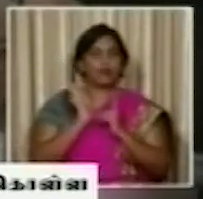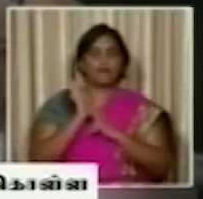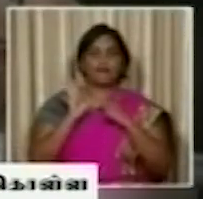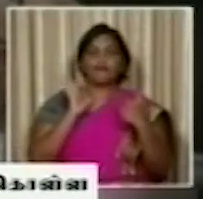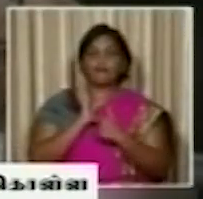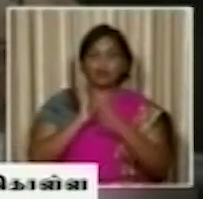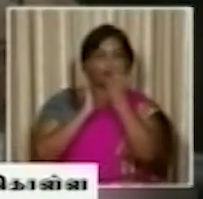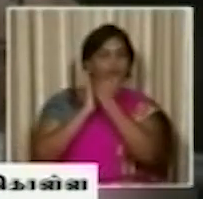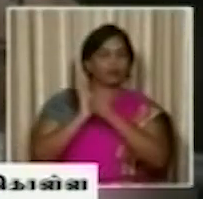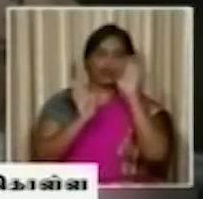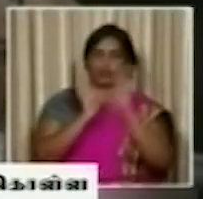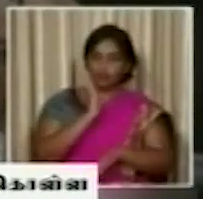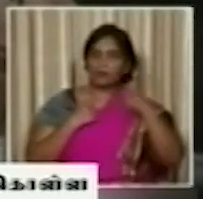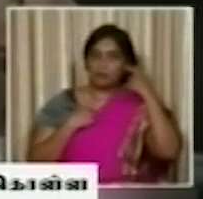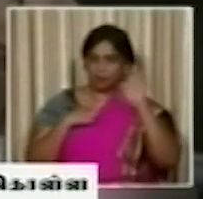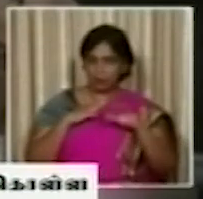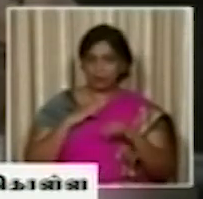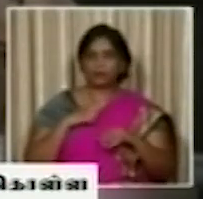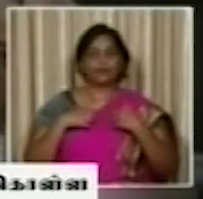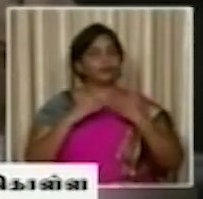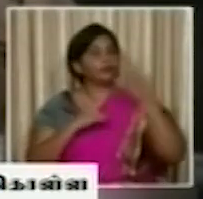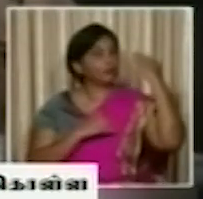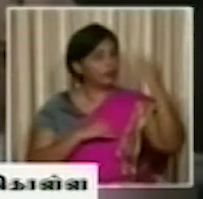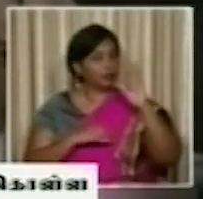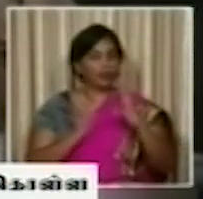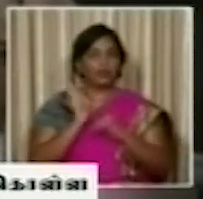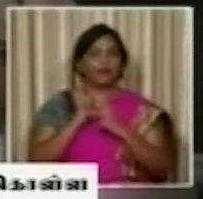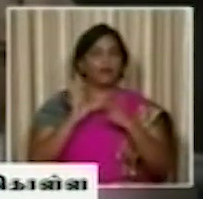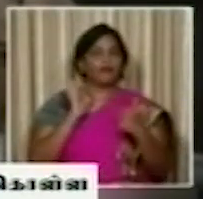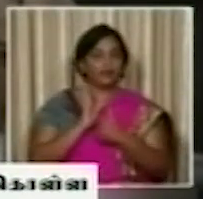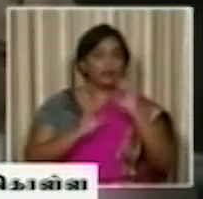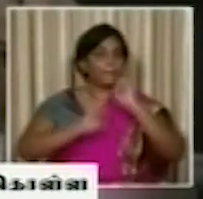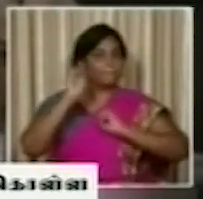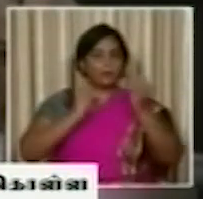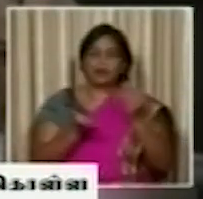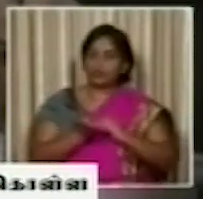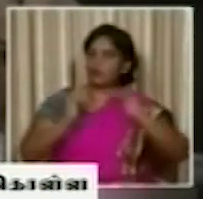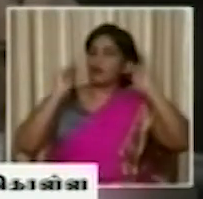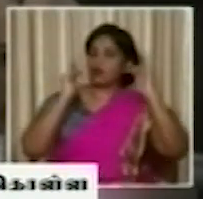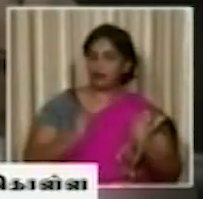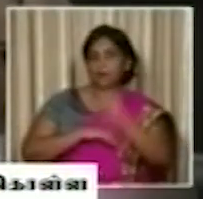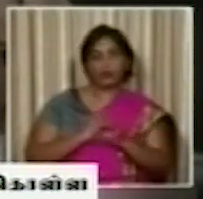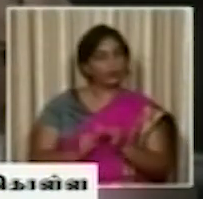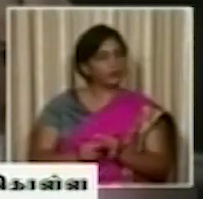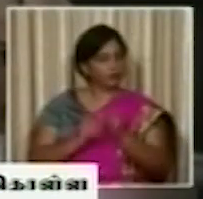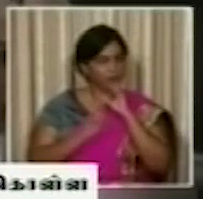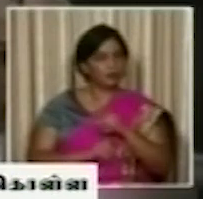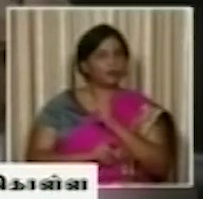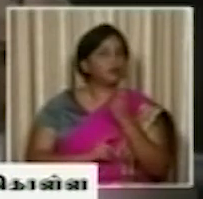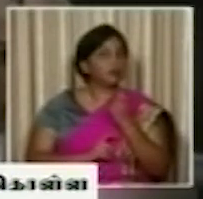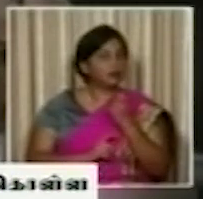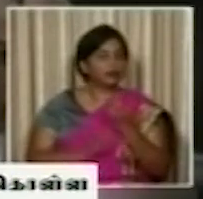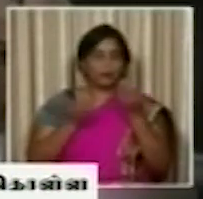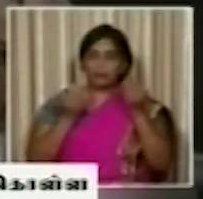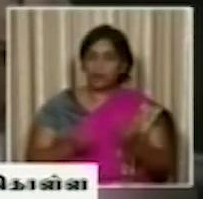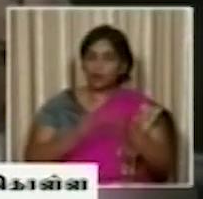இருக்கும் இளைஞர்களிடமிருந்து 10 முதல் 100 டாலர் வரை சேகரிக்கலாம் என சிலர் யோசனை கூறுகிறார்கள். அது பாடசாலையை அண்மித்து வசிப்போரிடம் பணம்